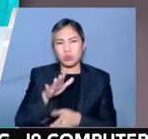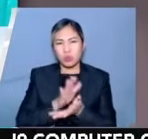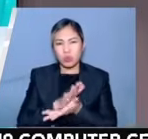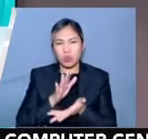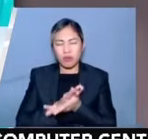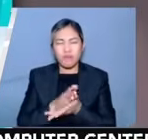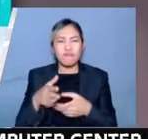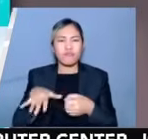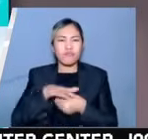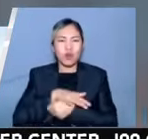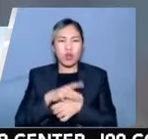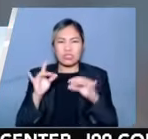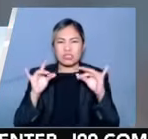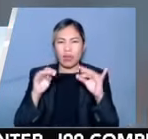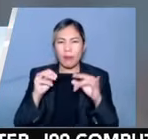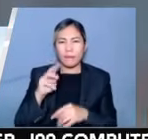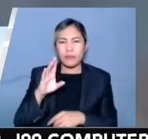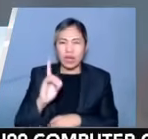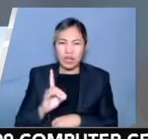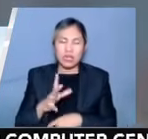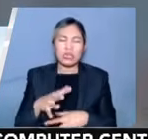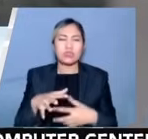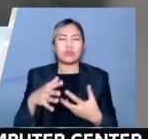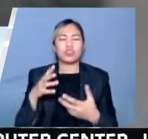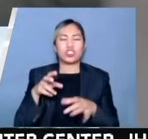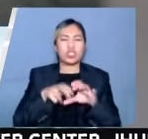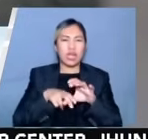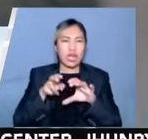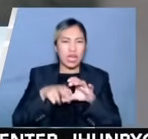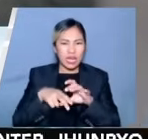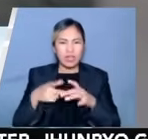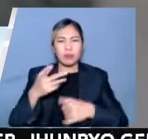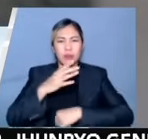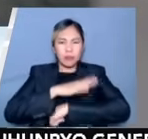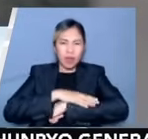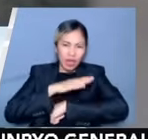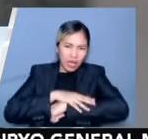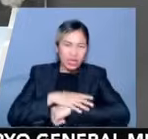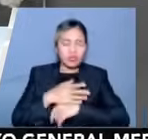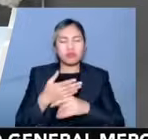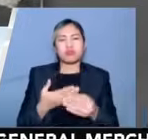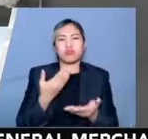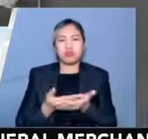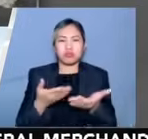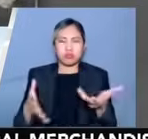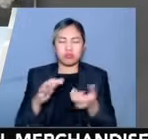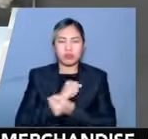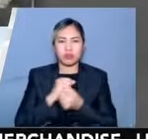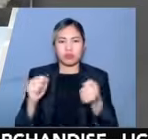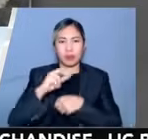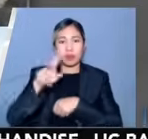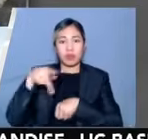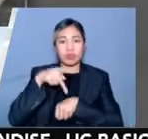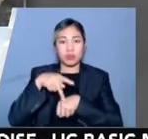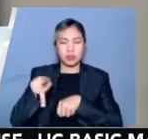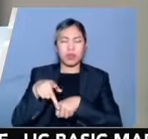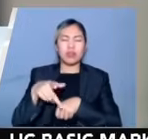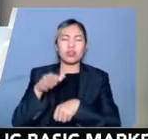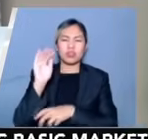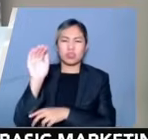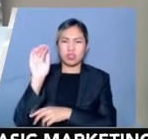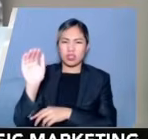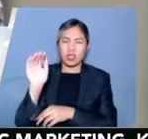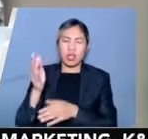natumba at nasira rin ang mga upuan at iba pang gamit panawagan ng principal na si Gina punsalan sana raw ay matulungan sila sa